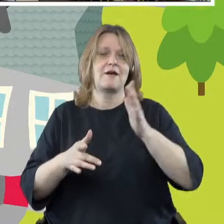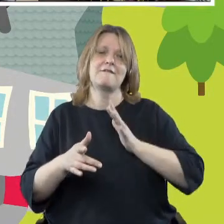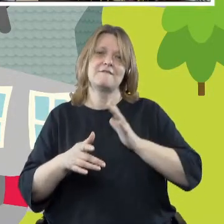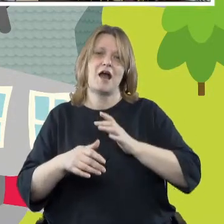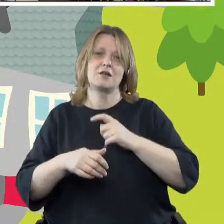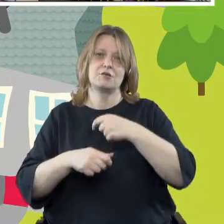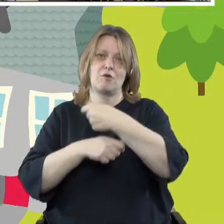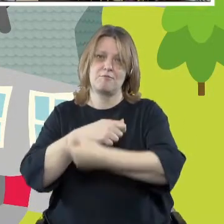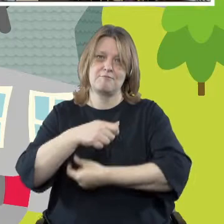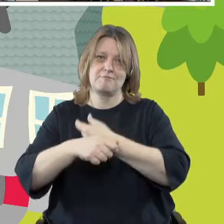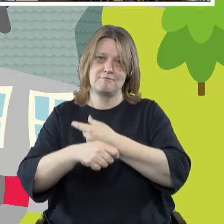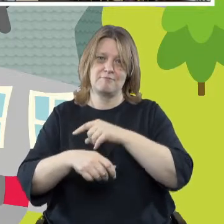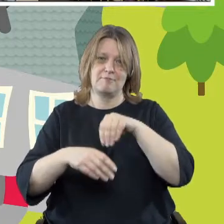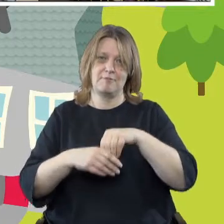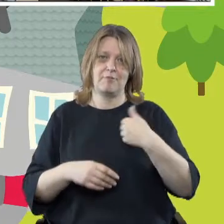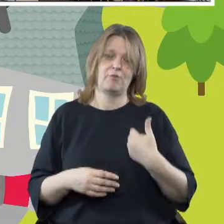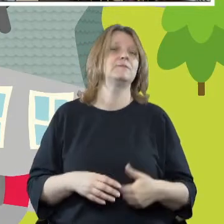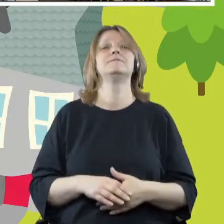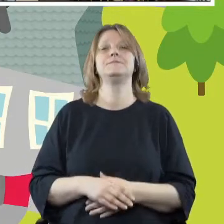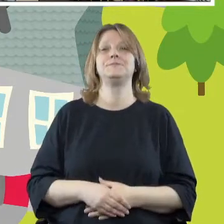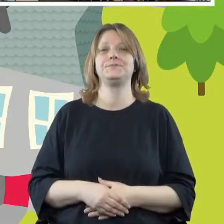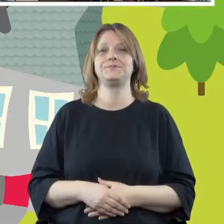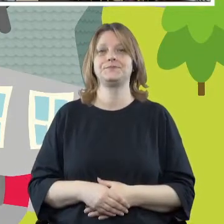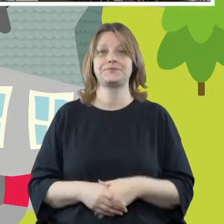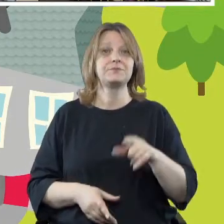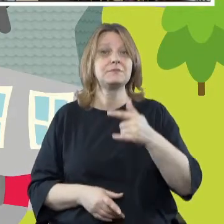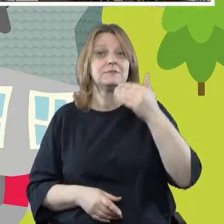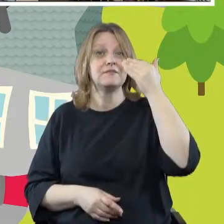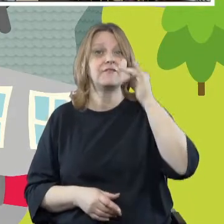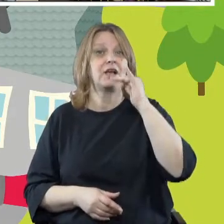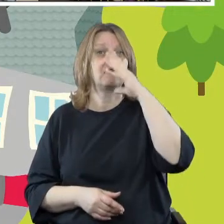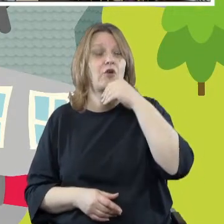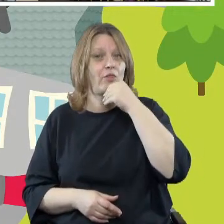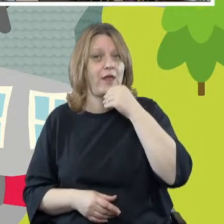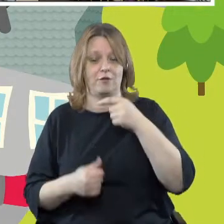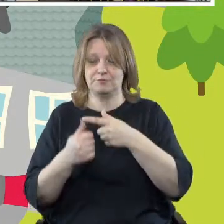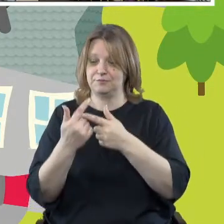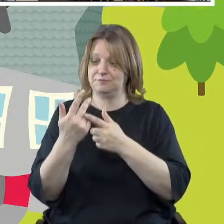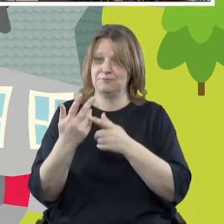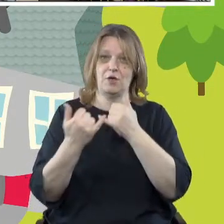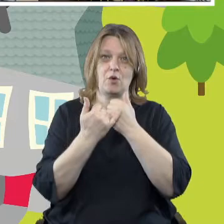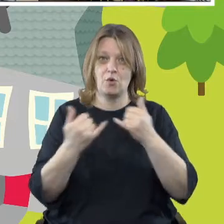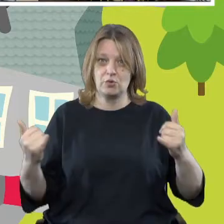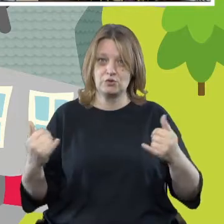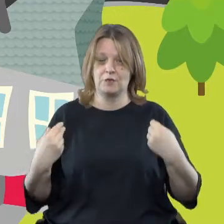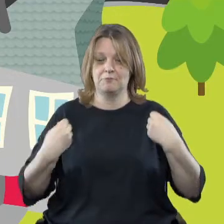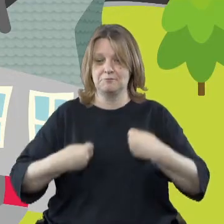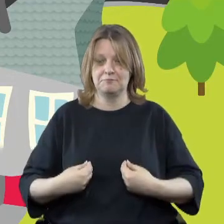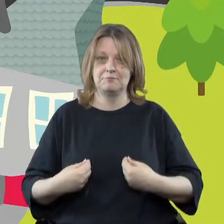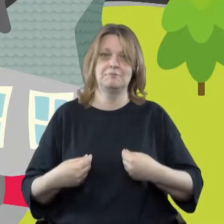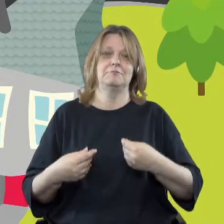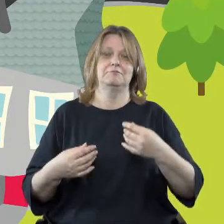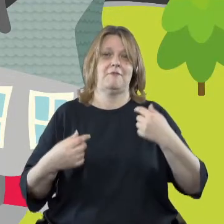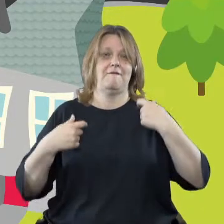taki odblask miała. No dobrze, czyli wiecie, jak wyglądają, jakie są elementy odblaskowe. Tutaj możecie taką